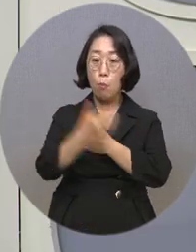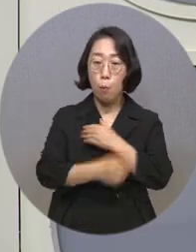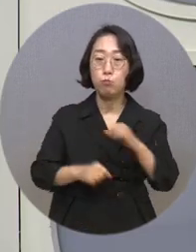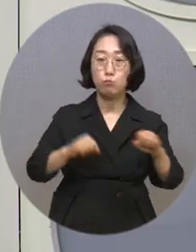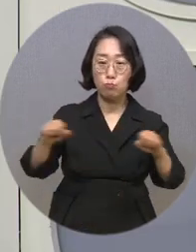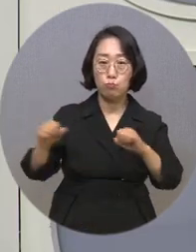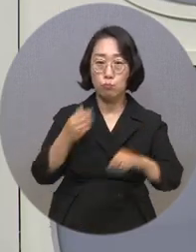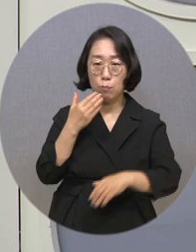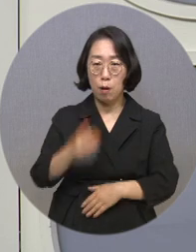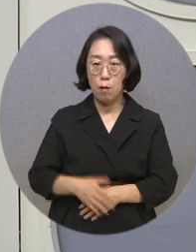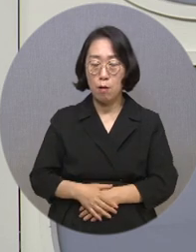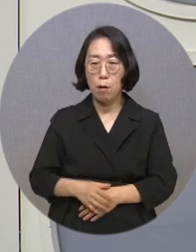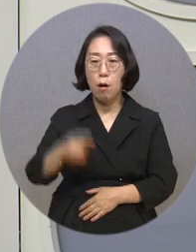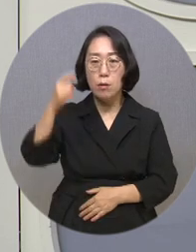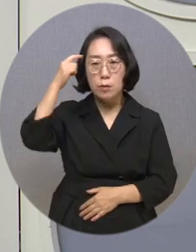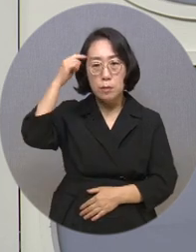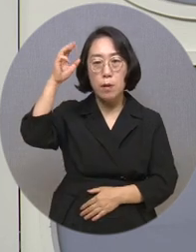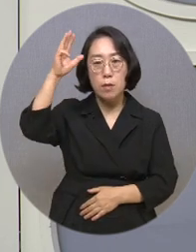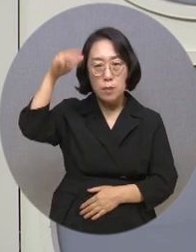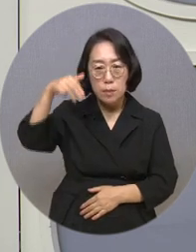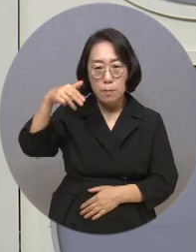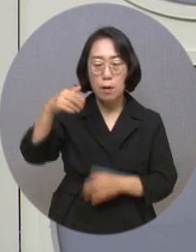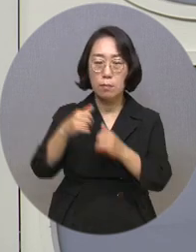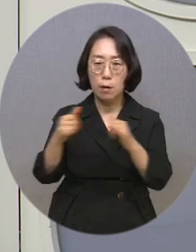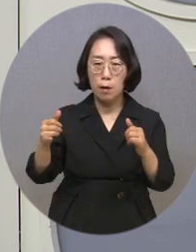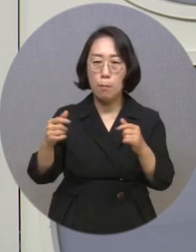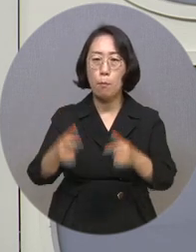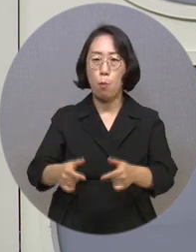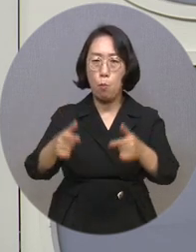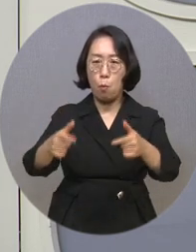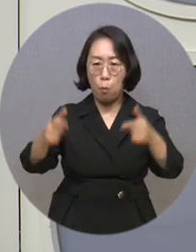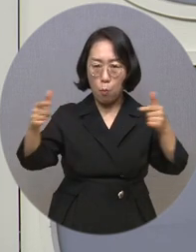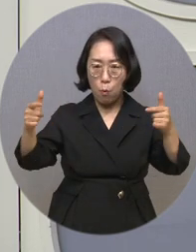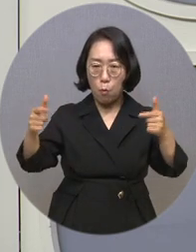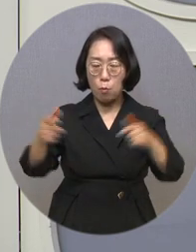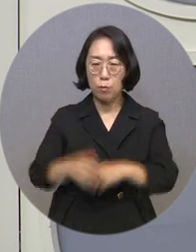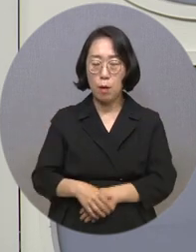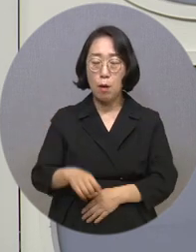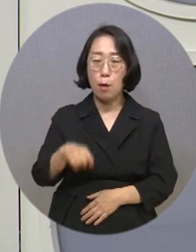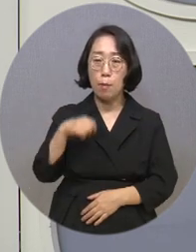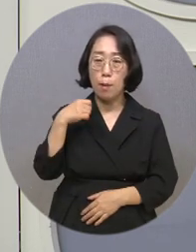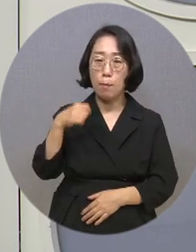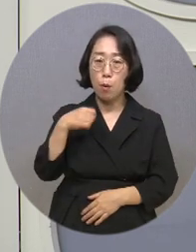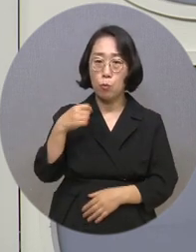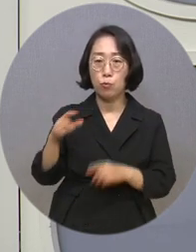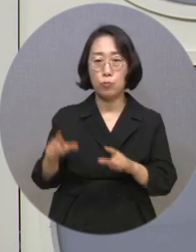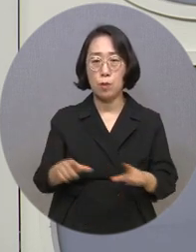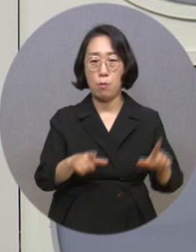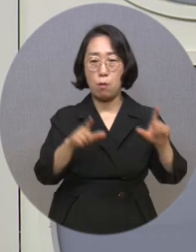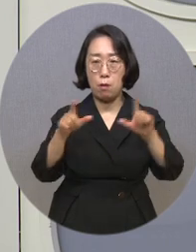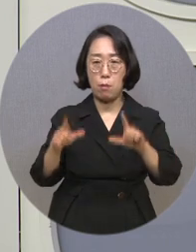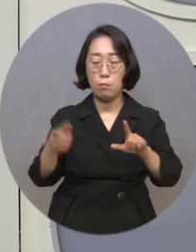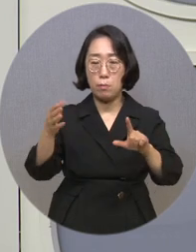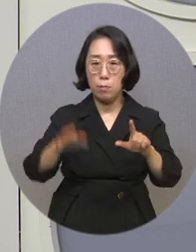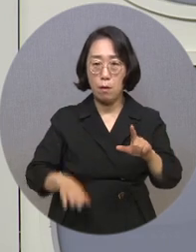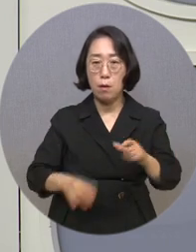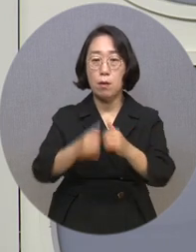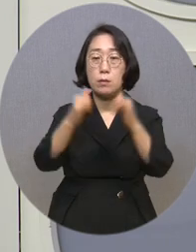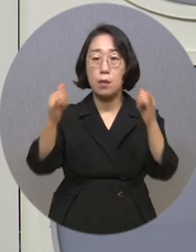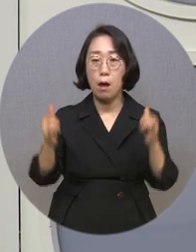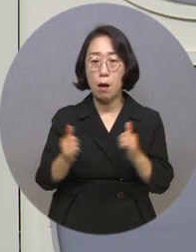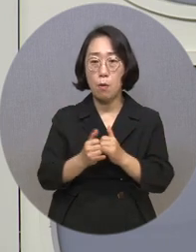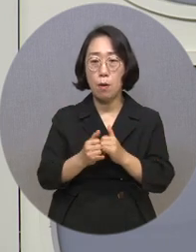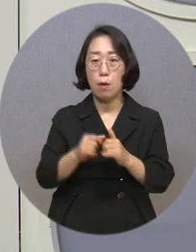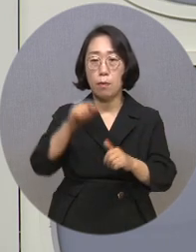움직이는데 이제 머리가 치매가 오는 경우가 있거든요. 아. 그러니까 밥 먹고 이렇게 생활하는 건 하는데 사회 활동을 할 수가